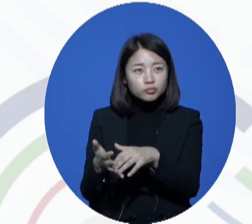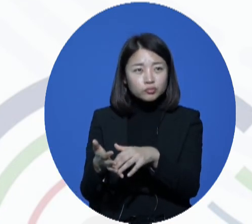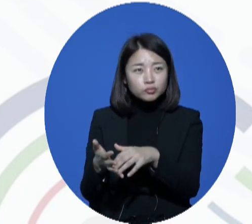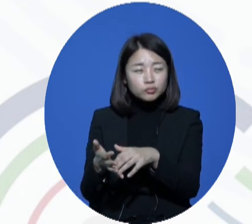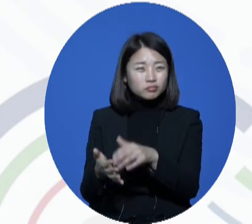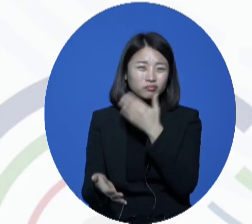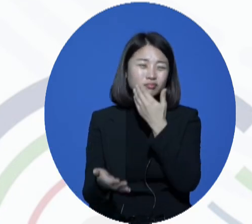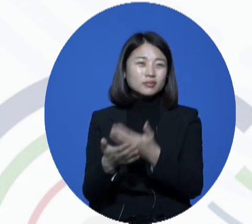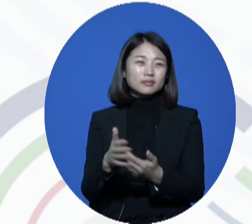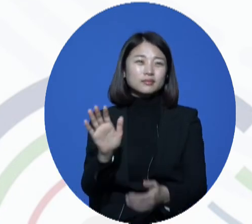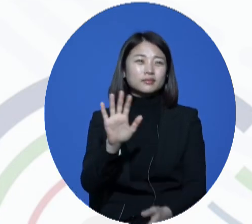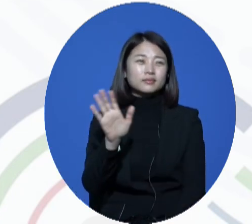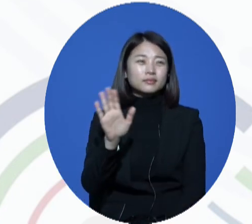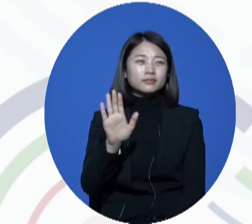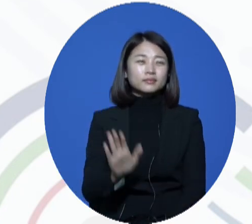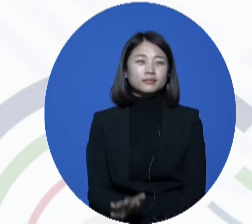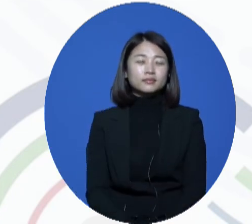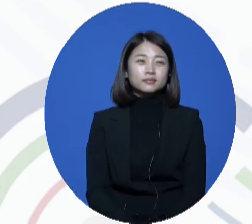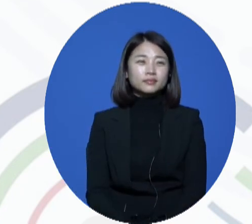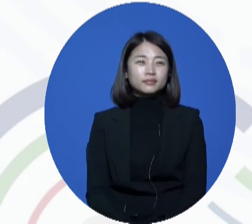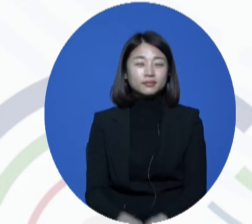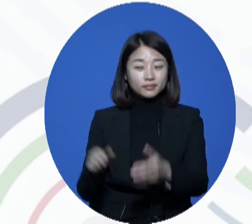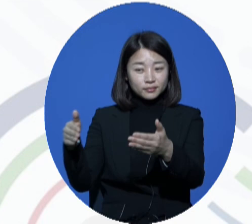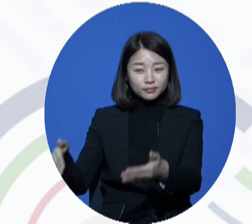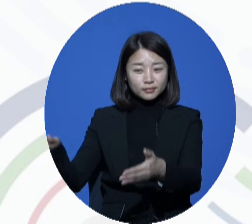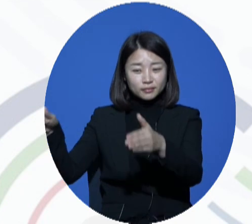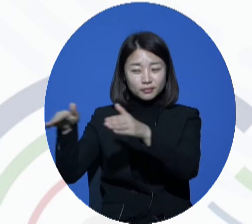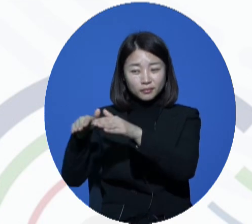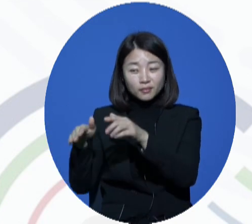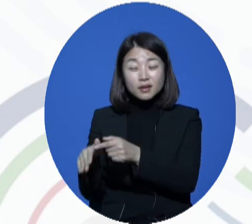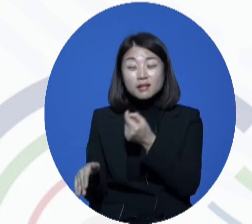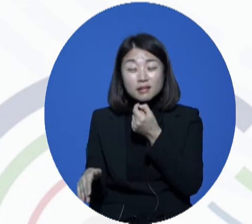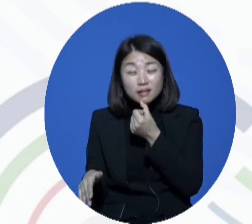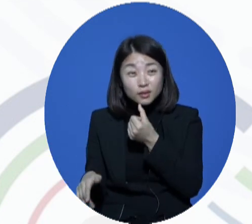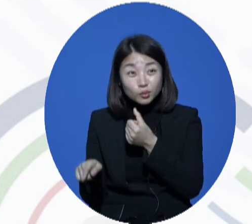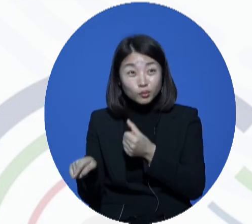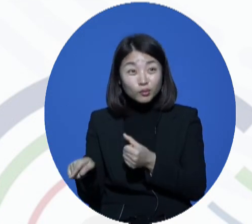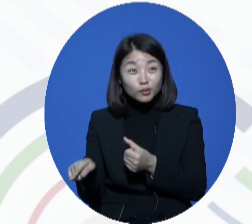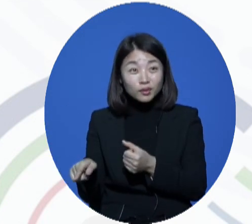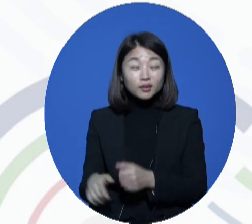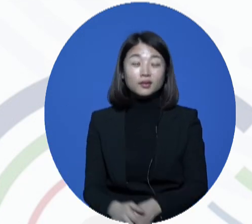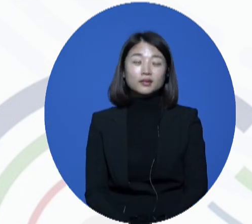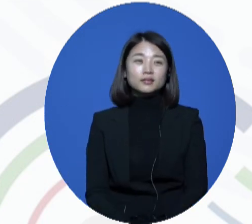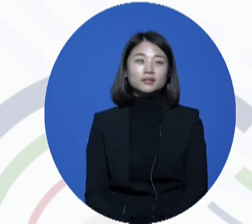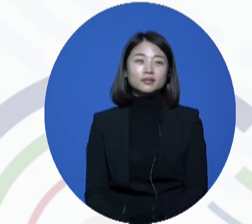그 중요하다기보다는 사실 시설 규모가 작다 하더라도